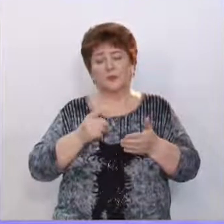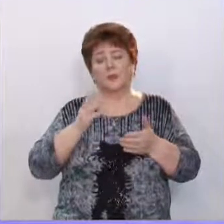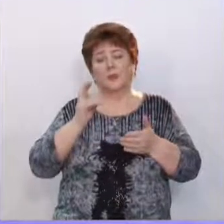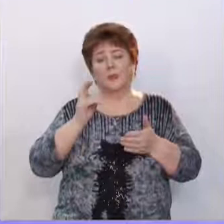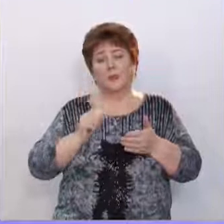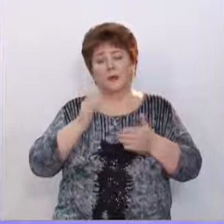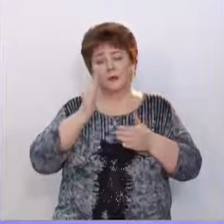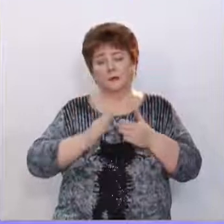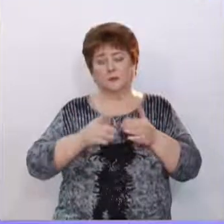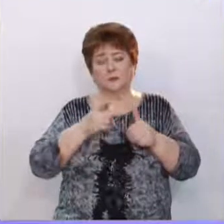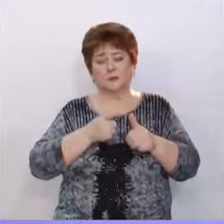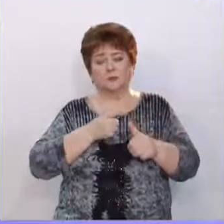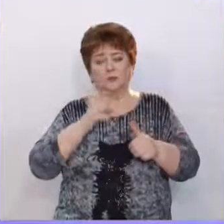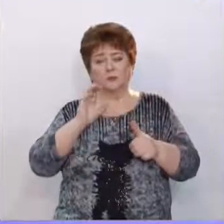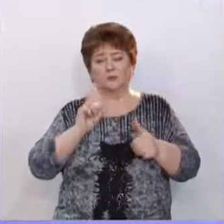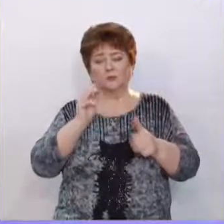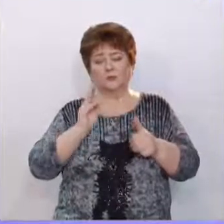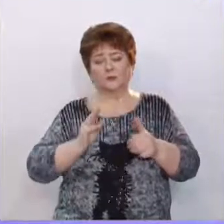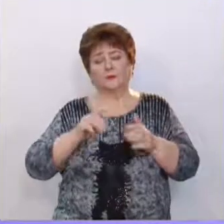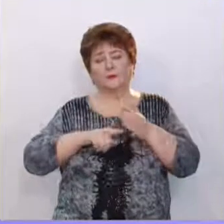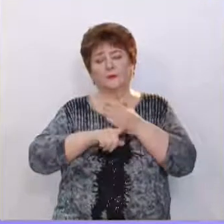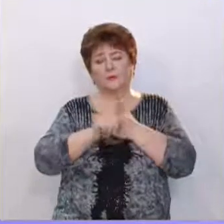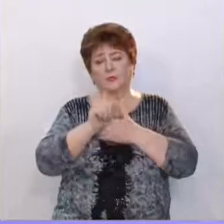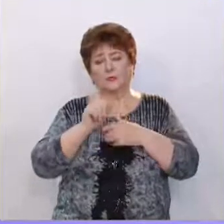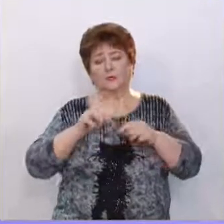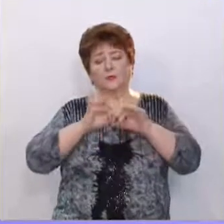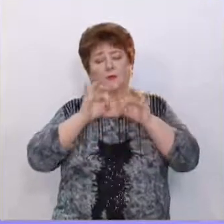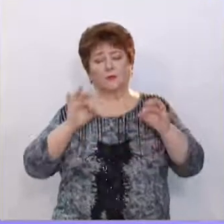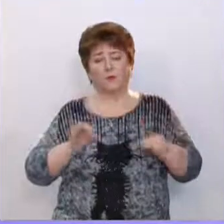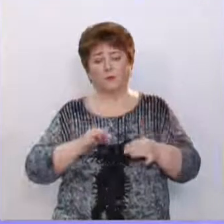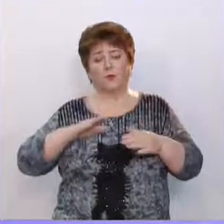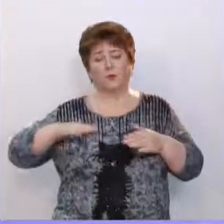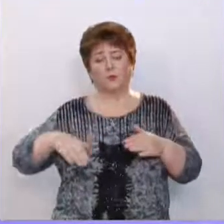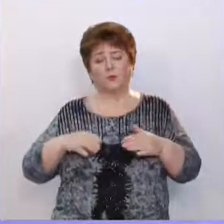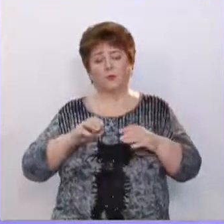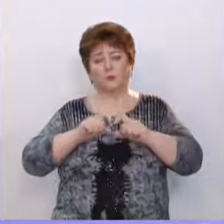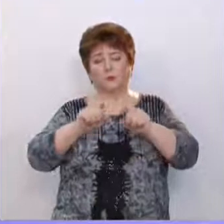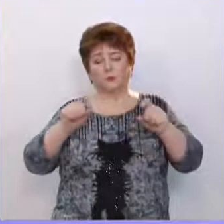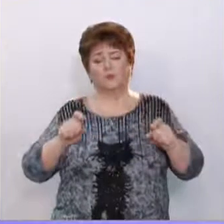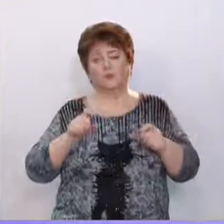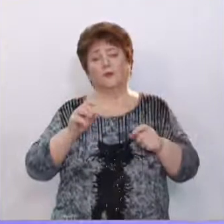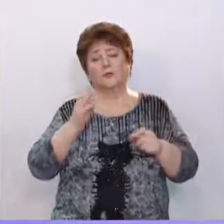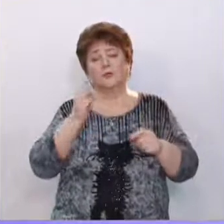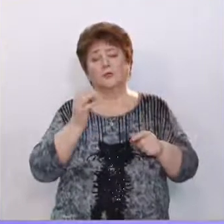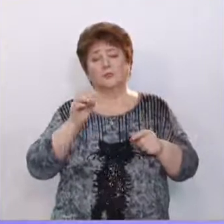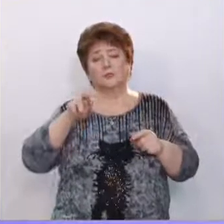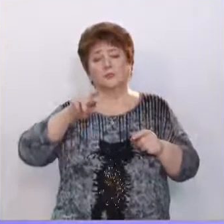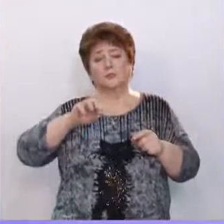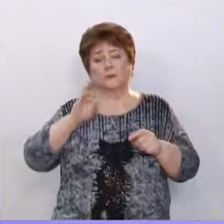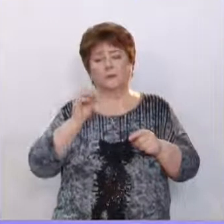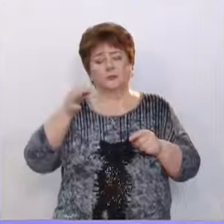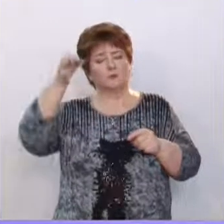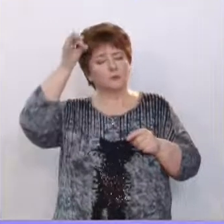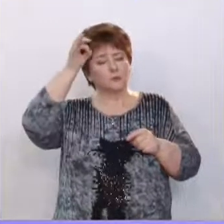на конце имен существительных в начальной форме после букв шипящих.